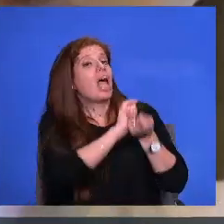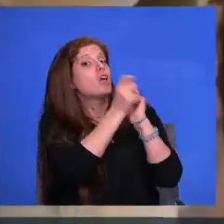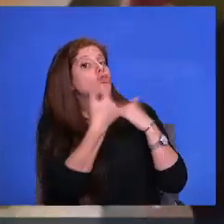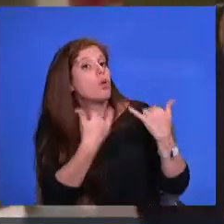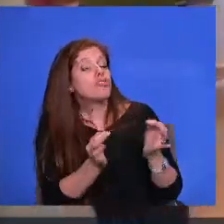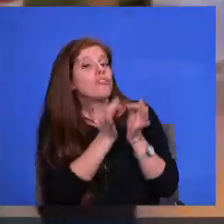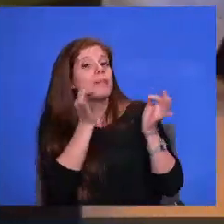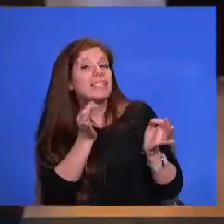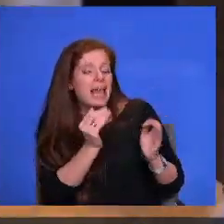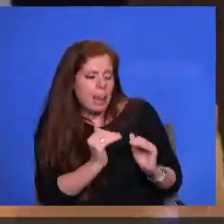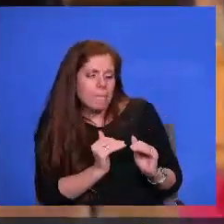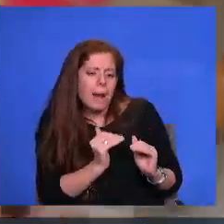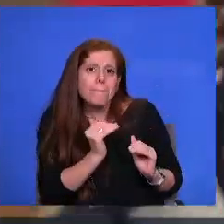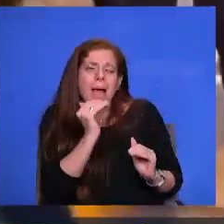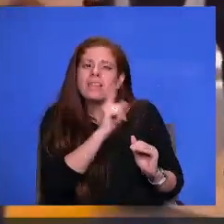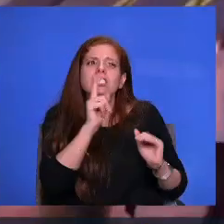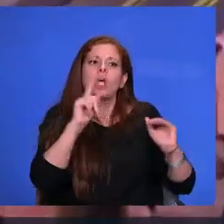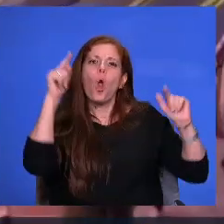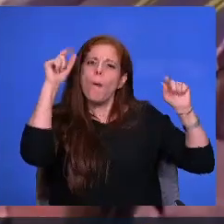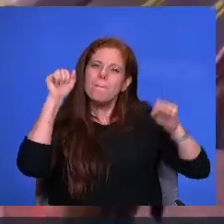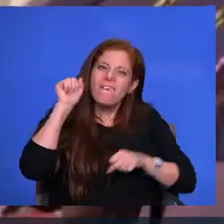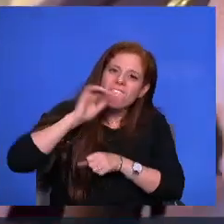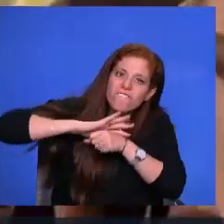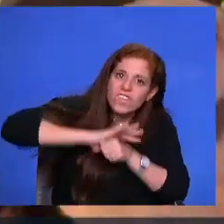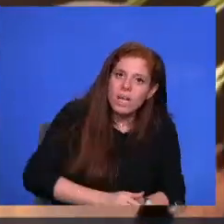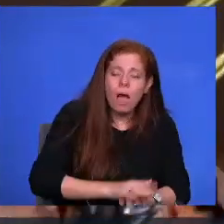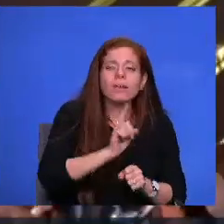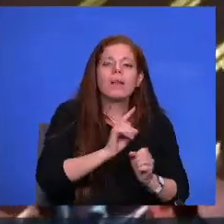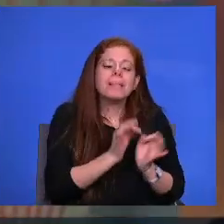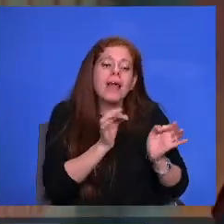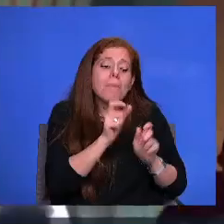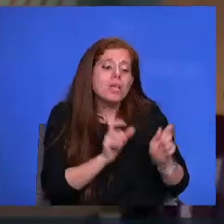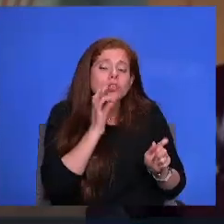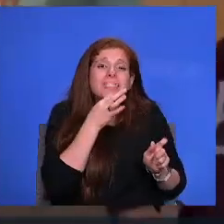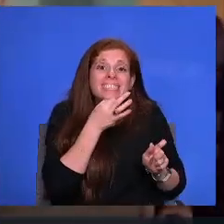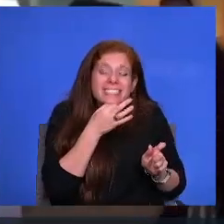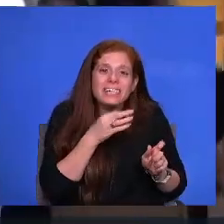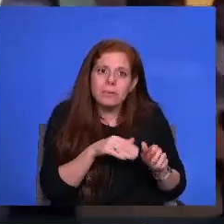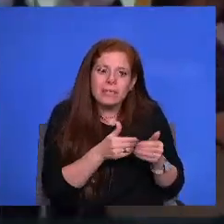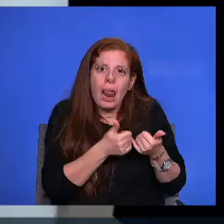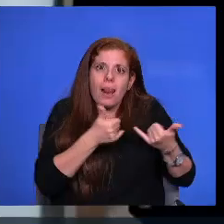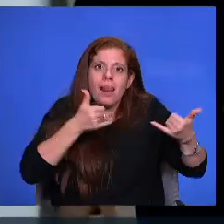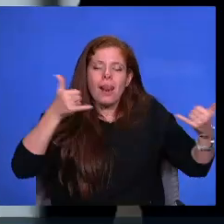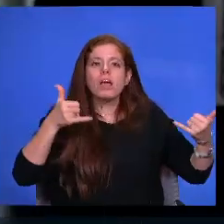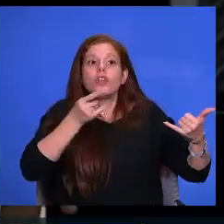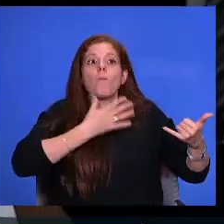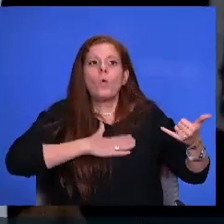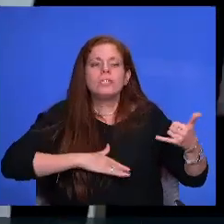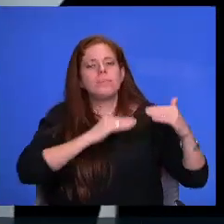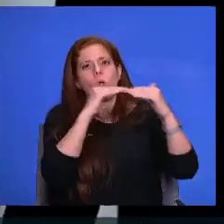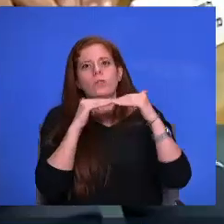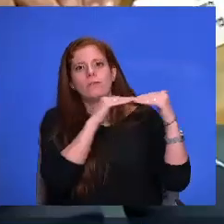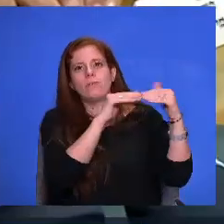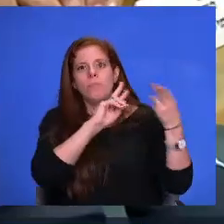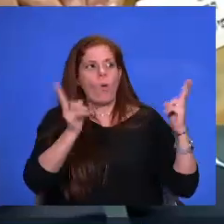לא מלמעלה בכפייה, אלא מלמטה, מהאנשים הצעירים שרוצים להיות בשורה אחת עם העולם.